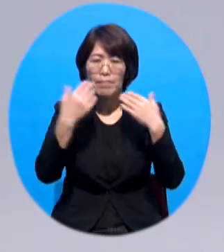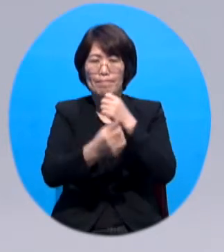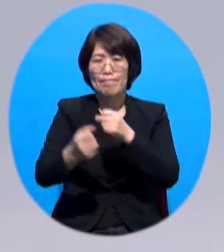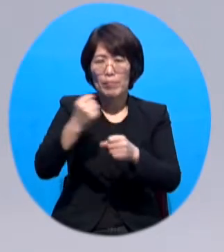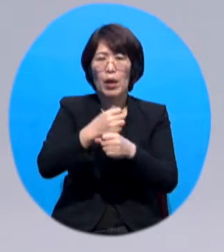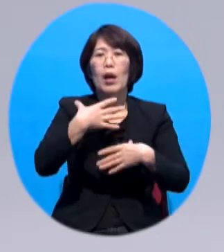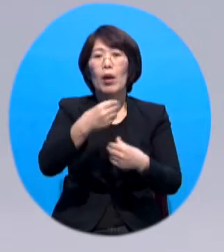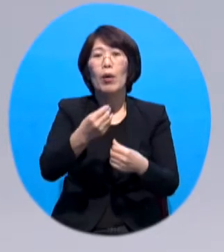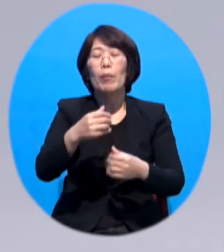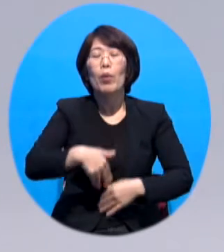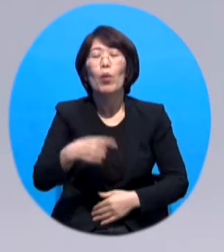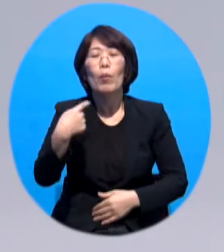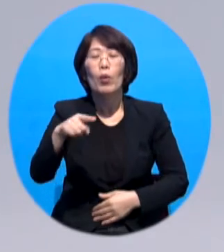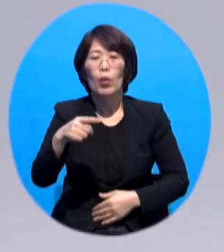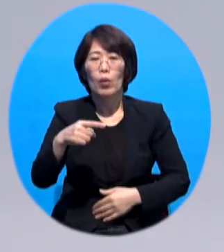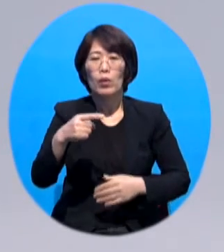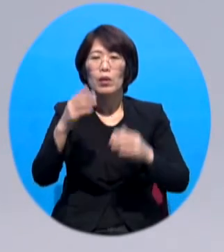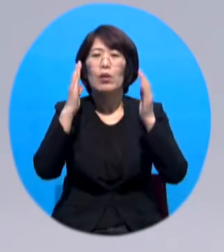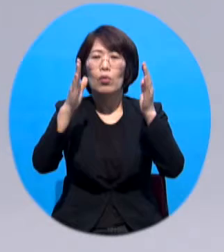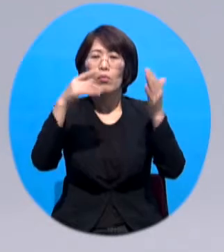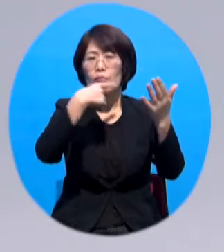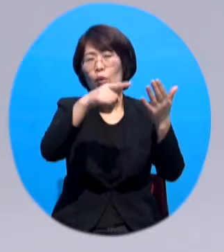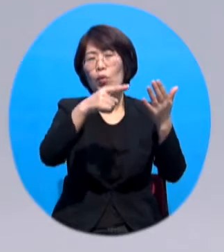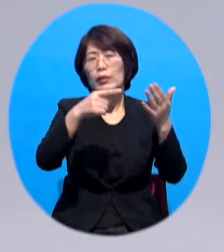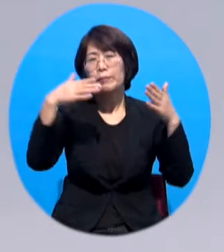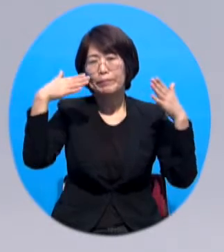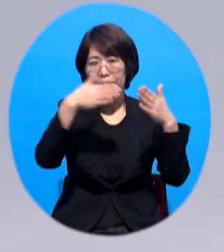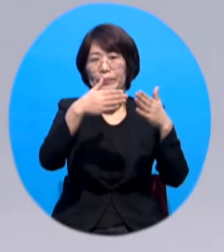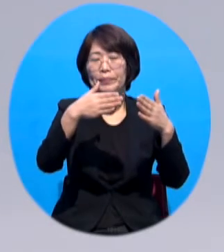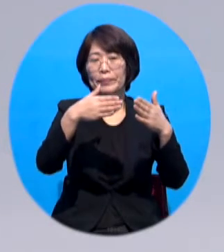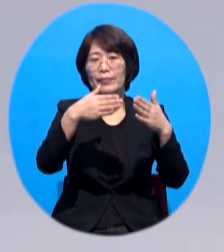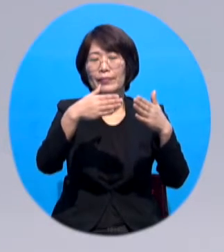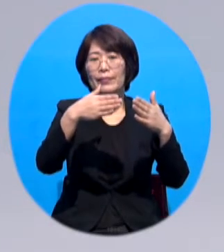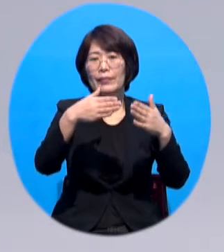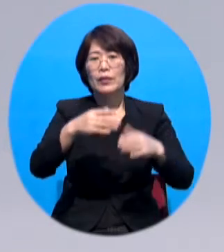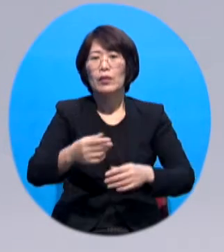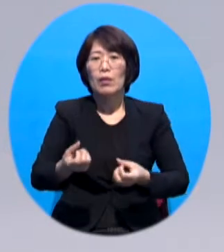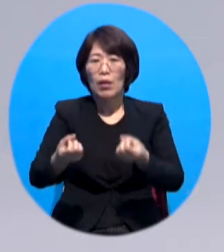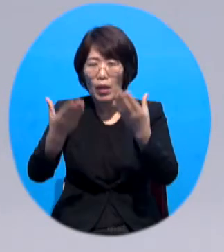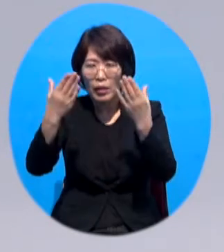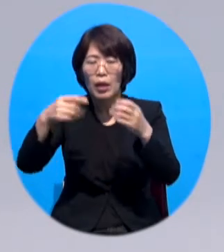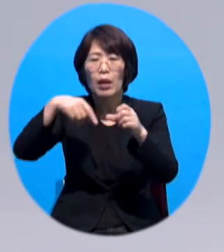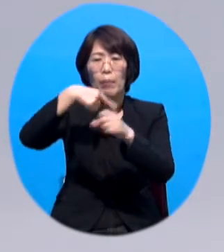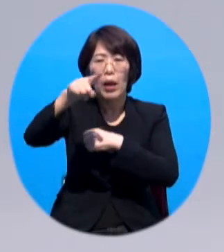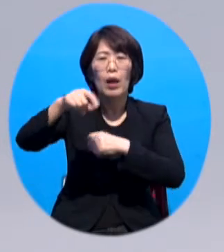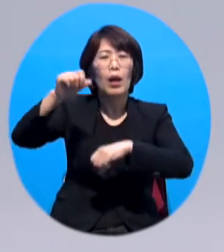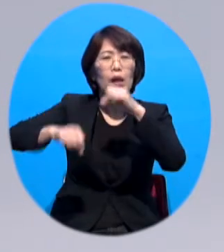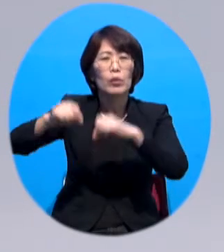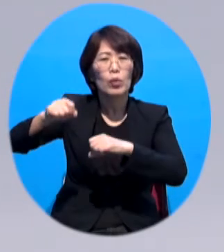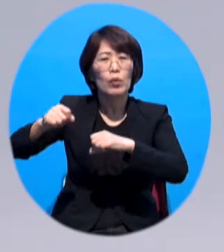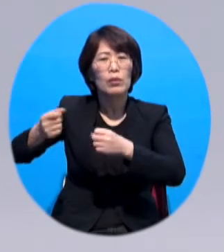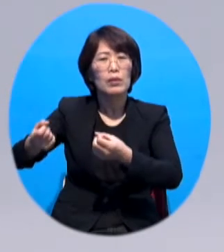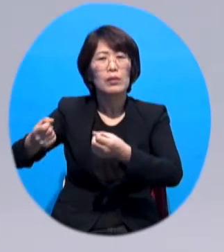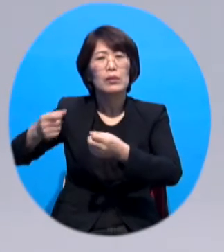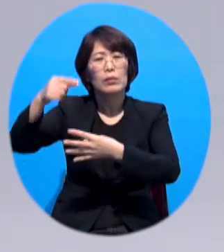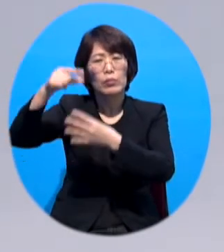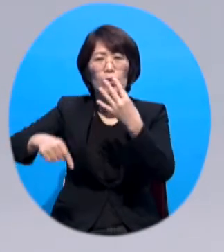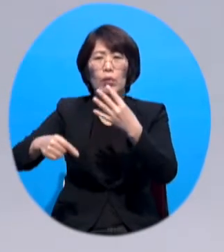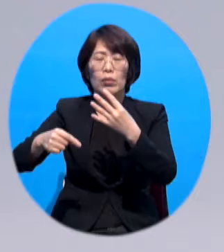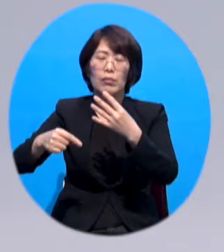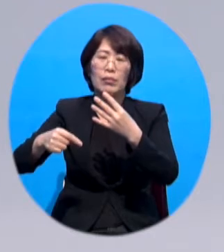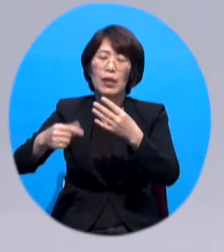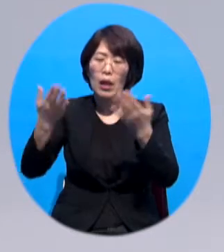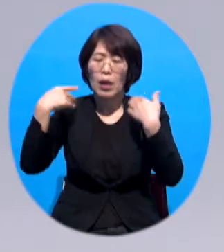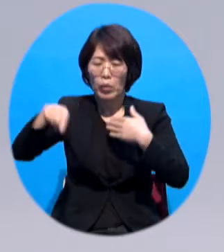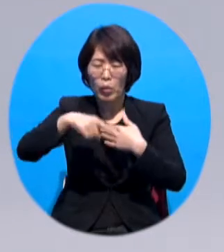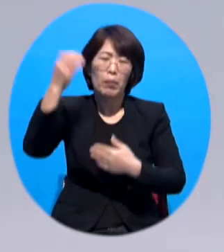저와 되려면 어 교육청 원 지원 의 역할에 충실하고 전체성 행사나 외부적인 프로그램들로 학교를 재발도 괴롭히지